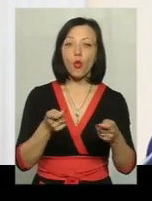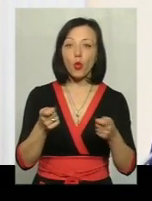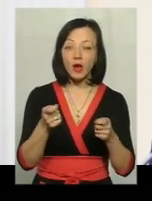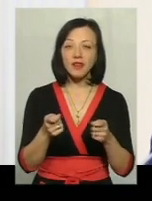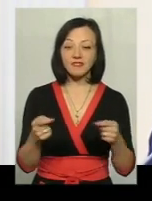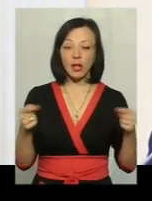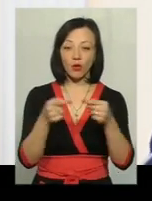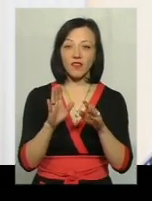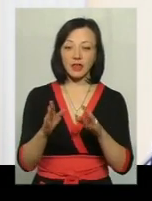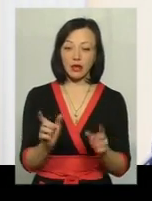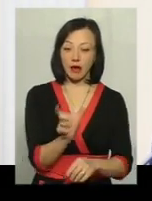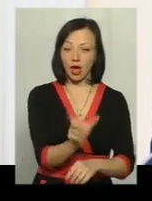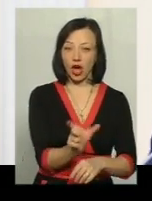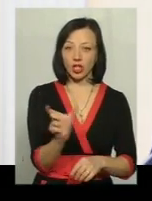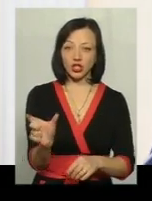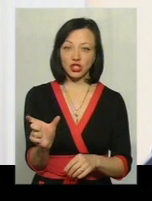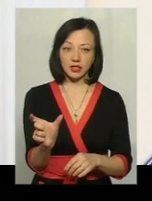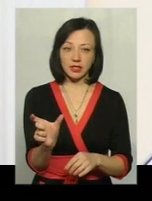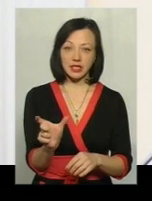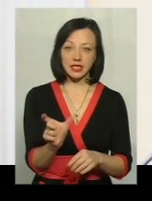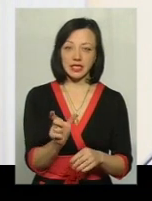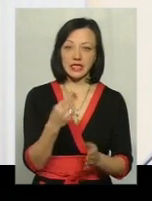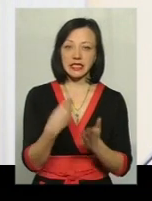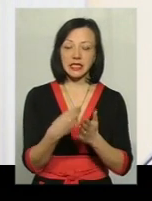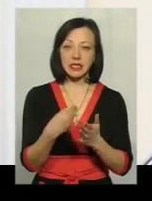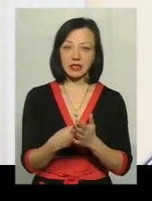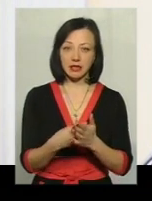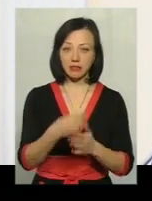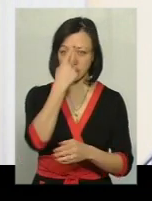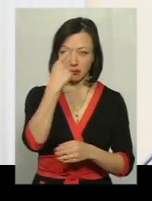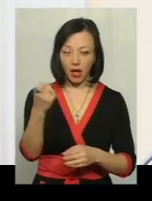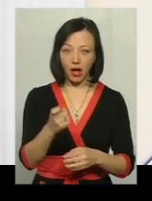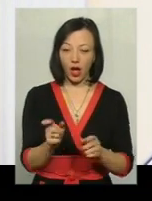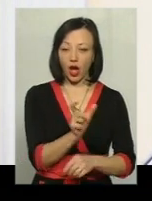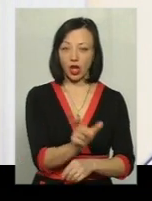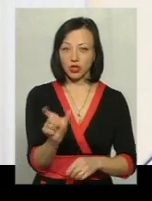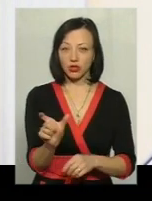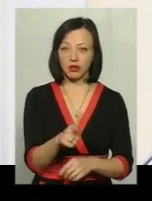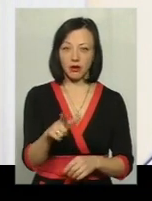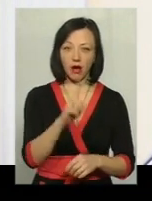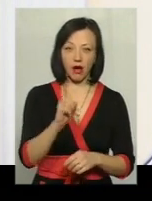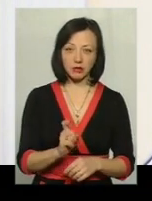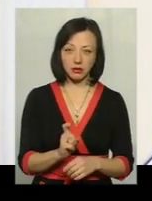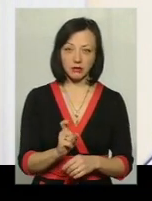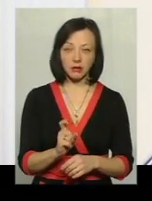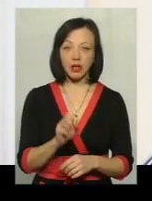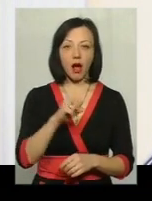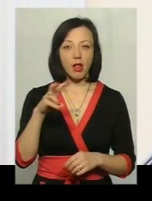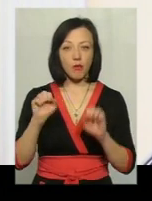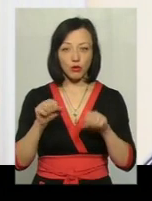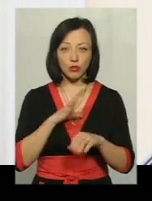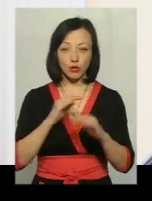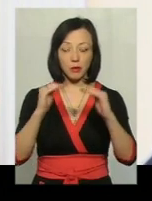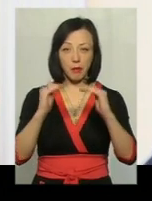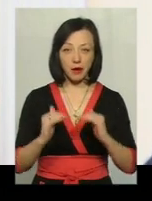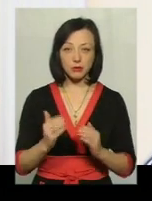тільки граничні ціни, граничні, підкреслюю, на газ, але вони можуть бути